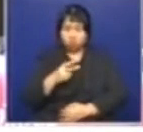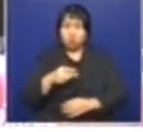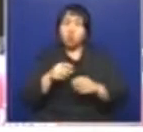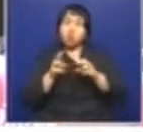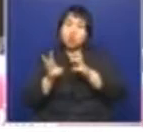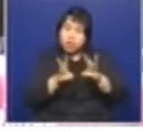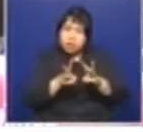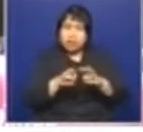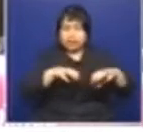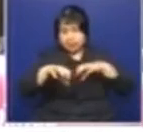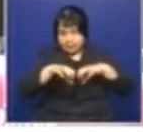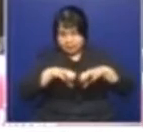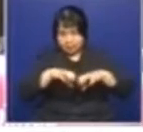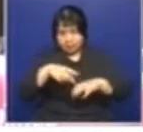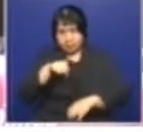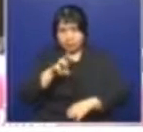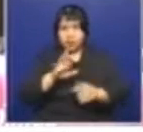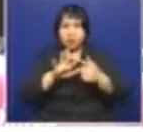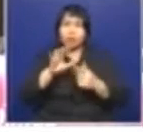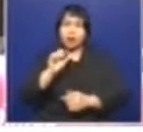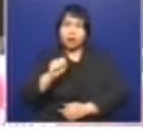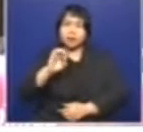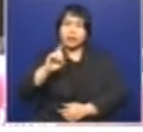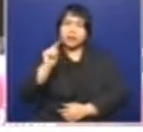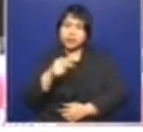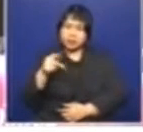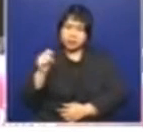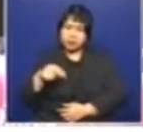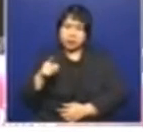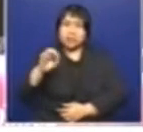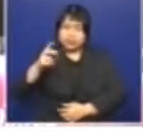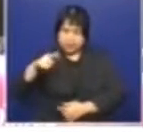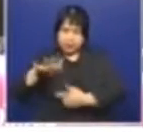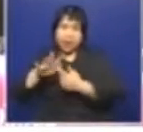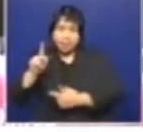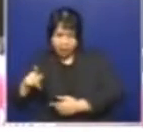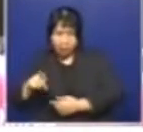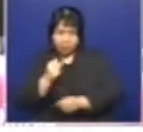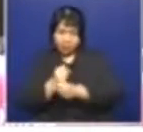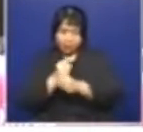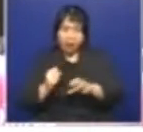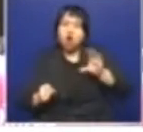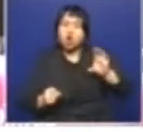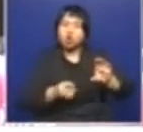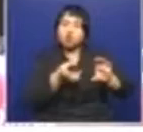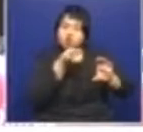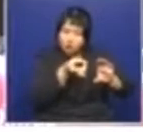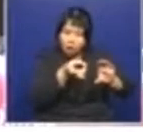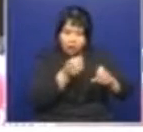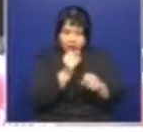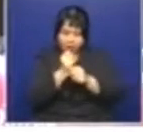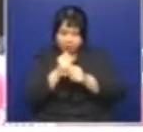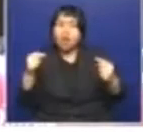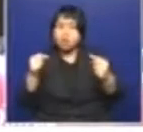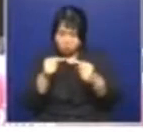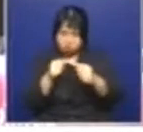ะประสิทธิภาพคือได้งานลงทุนต่ำได้งานเหมาะสม